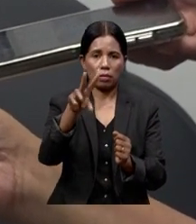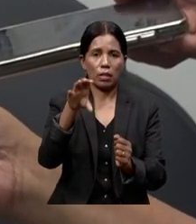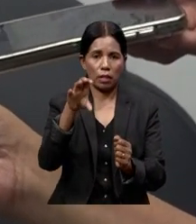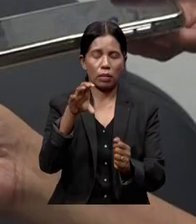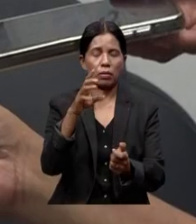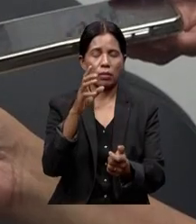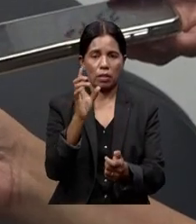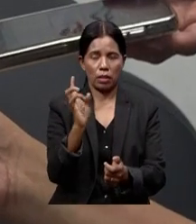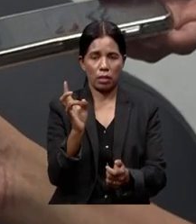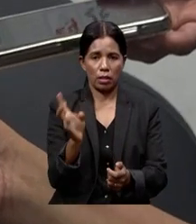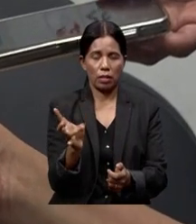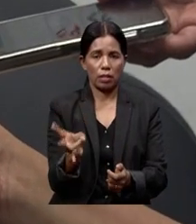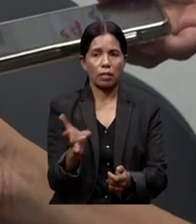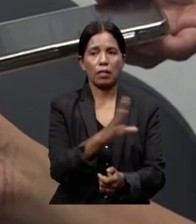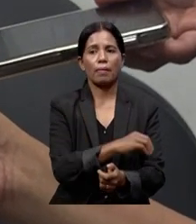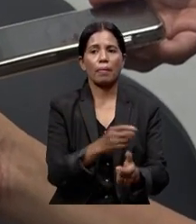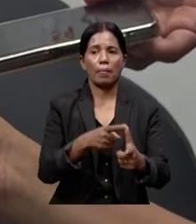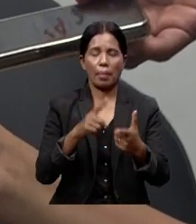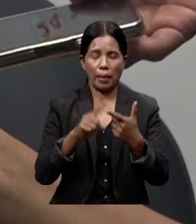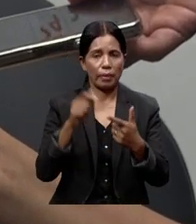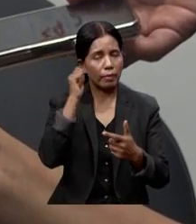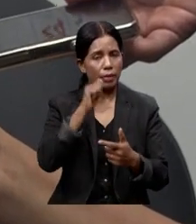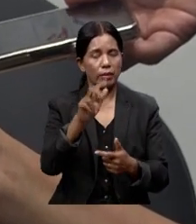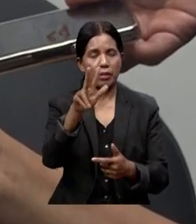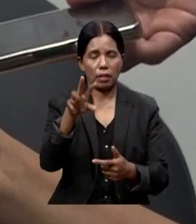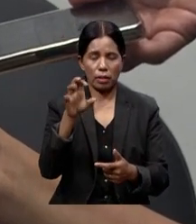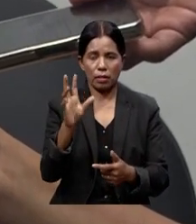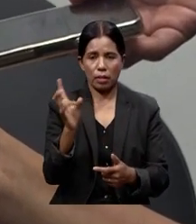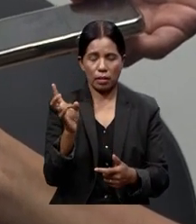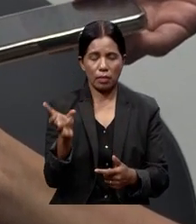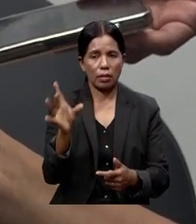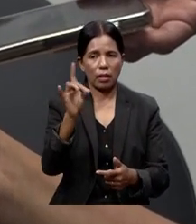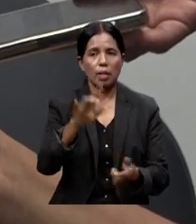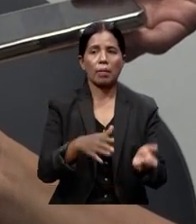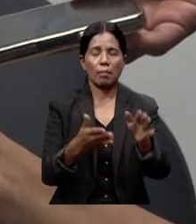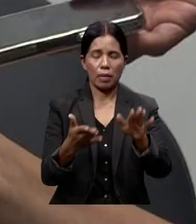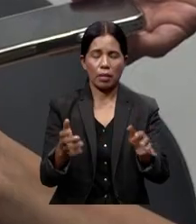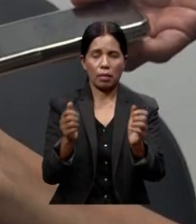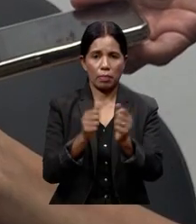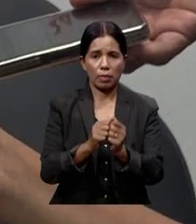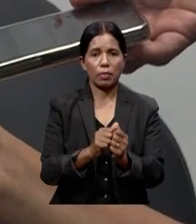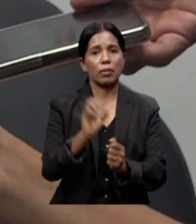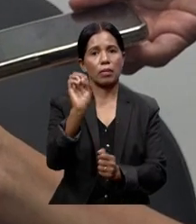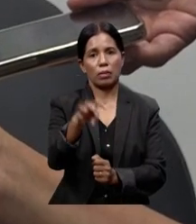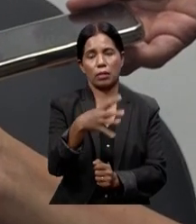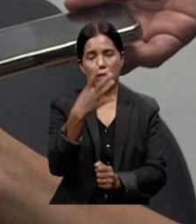Feto 237, mate hamutuk sanulu resinghat,